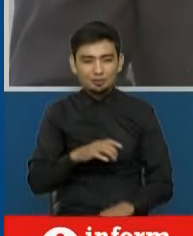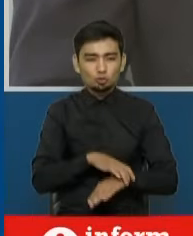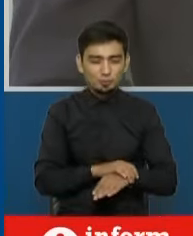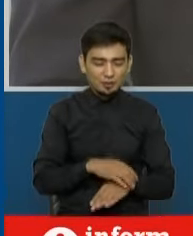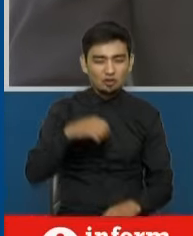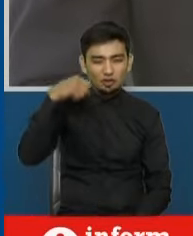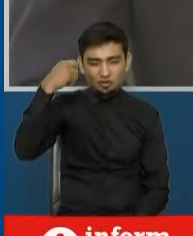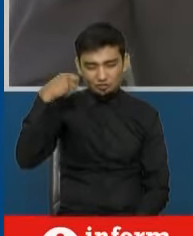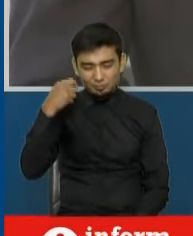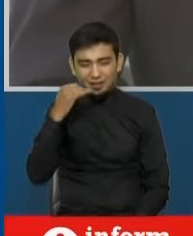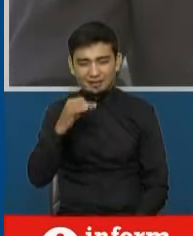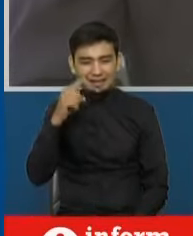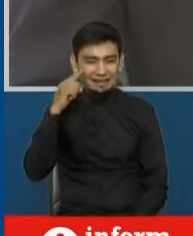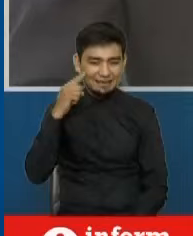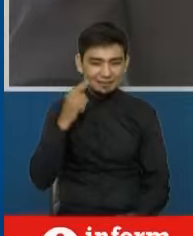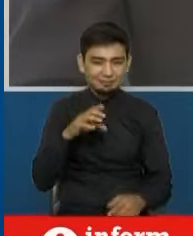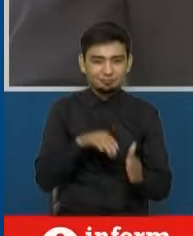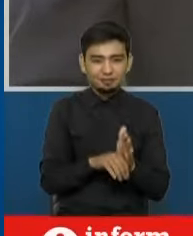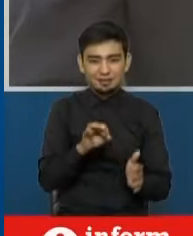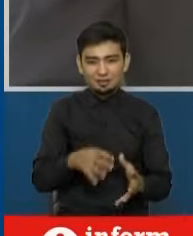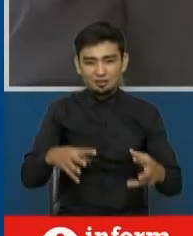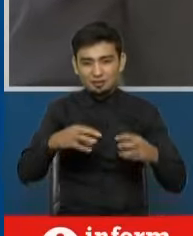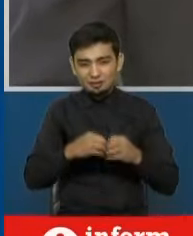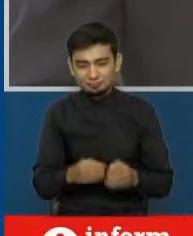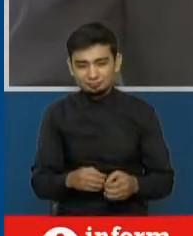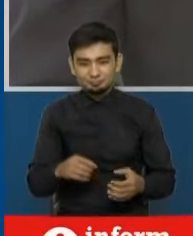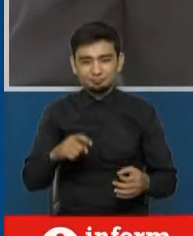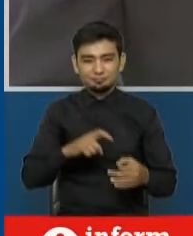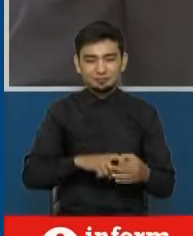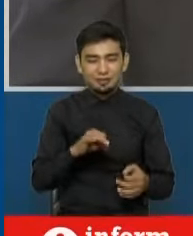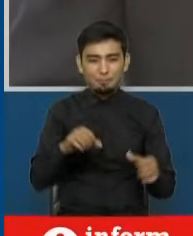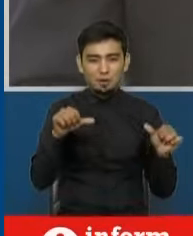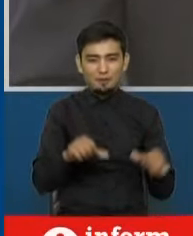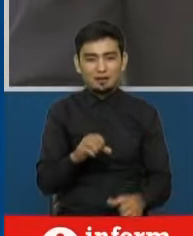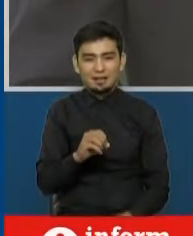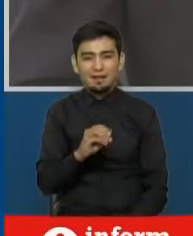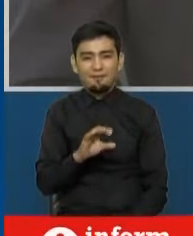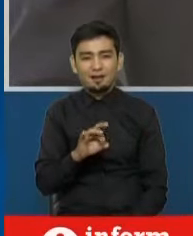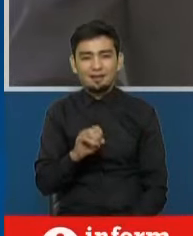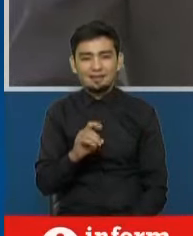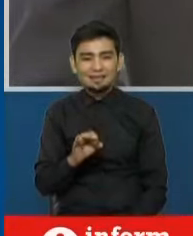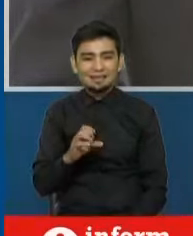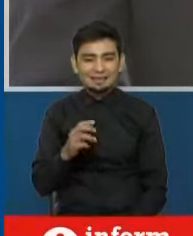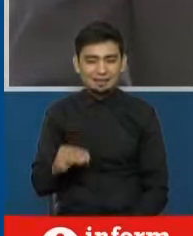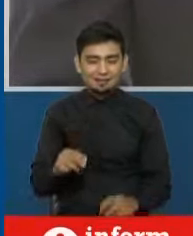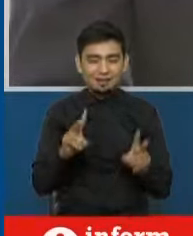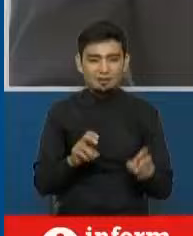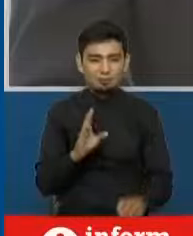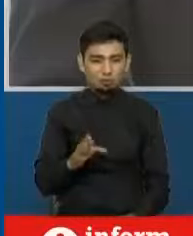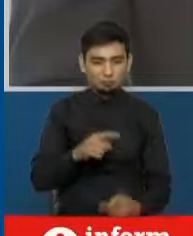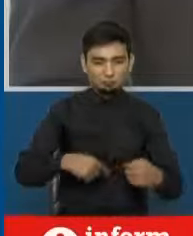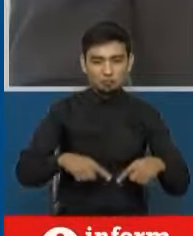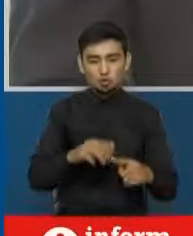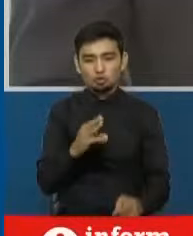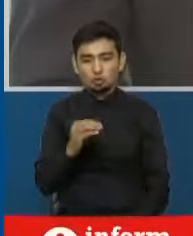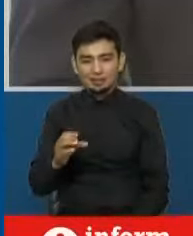Узбекистан и Кыргызстан. Отныне международное объединение может по праву называться евразийским. По словам некоторых экспертов, ШОС для